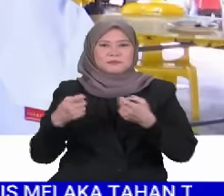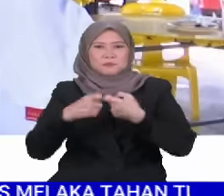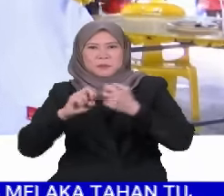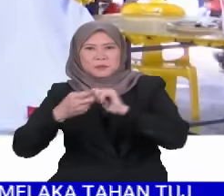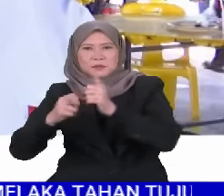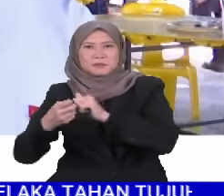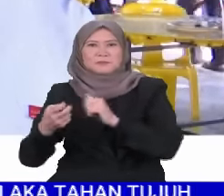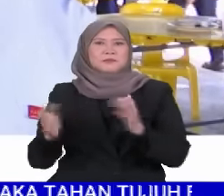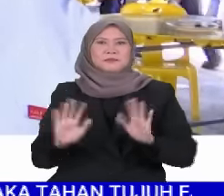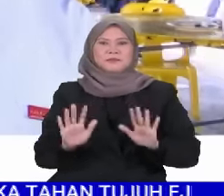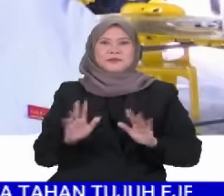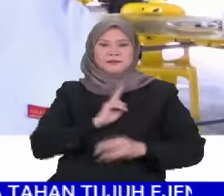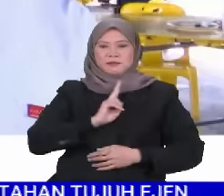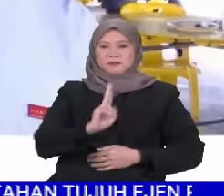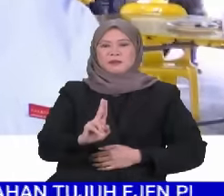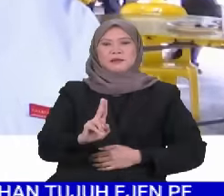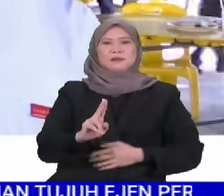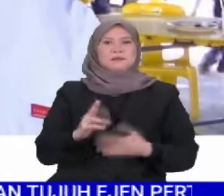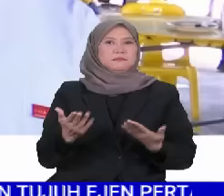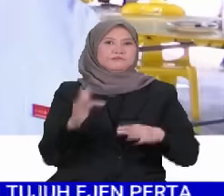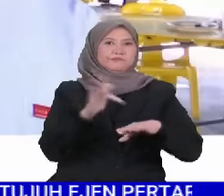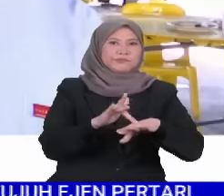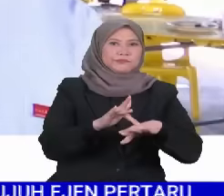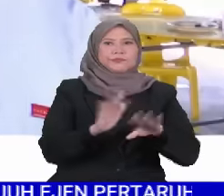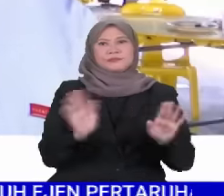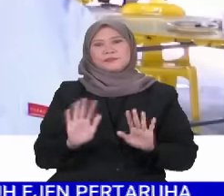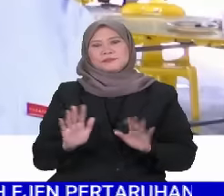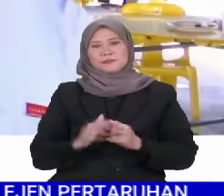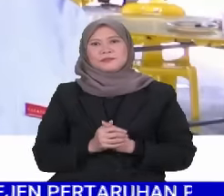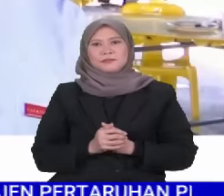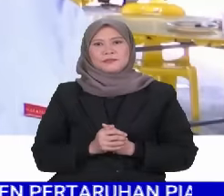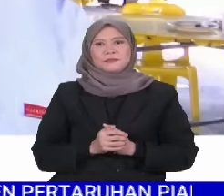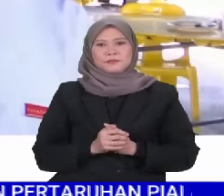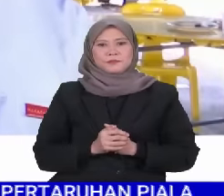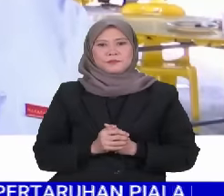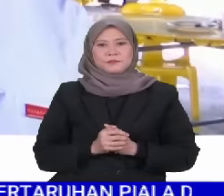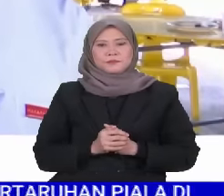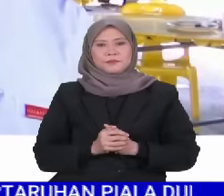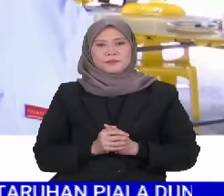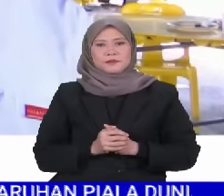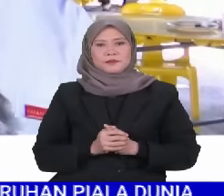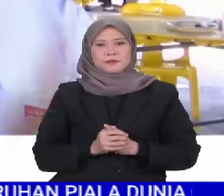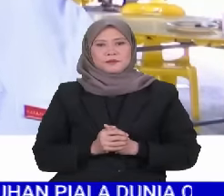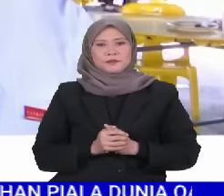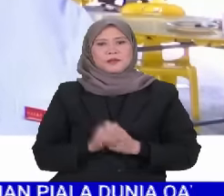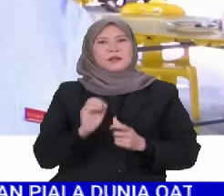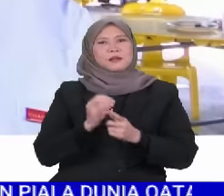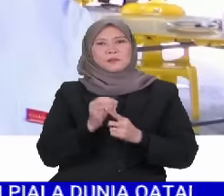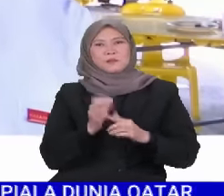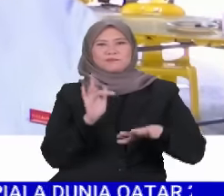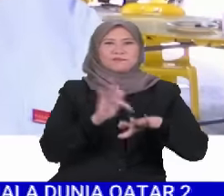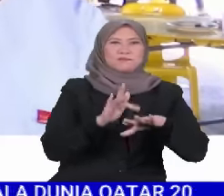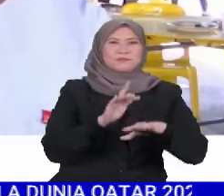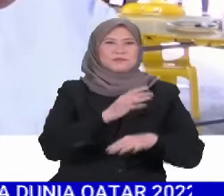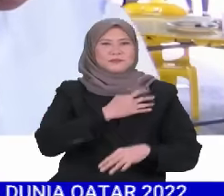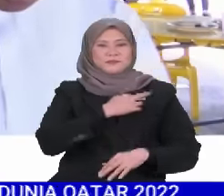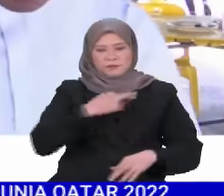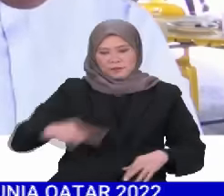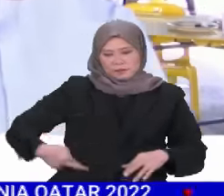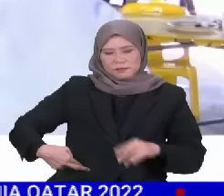apa tuh keagamaan dan juga menyentuh menyentuh apa nih istana mana sebagainya kan jadi